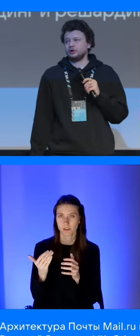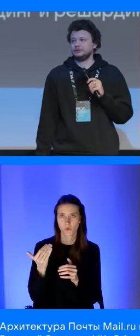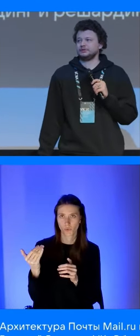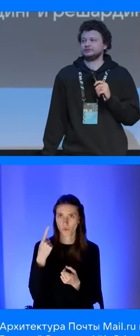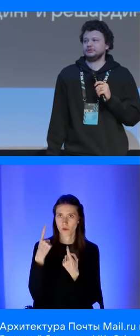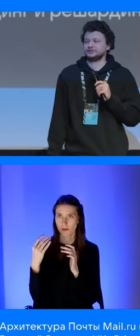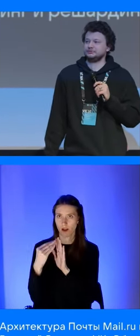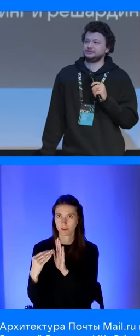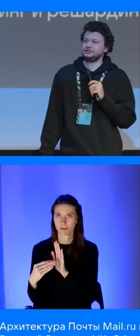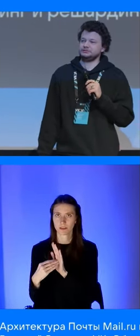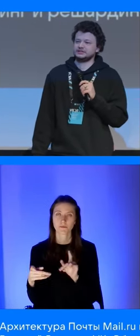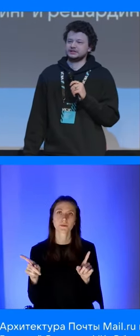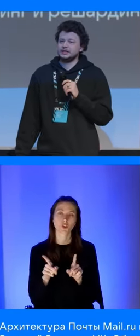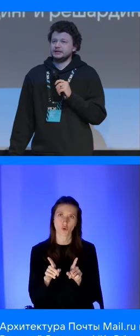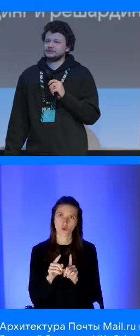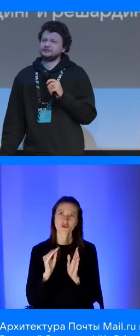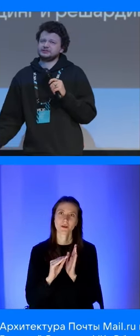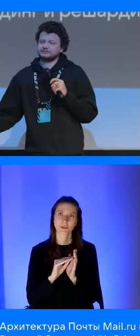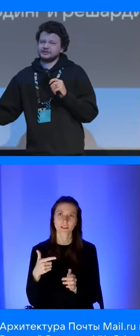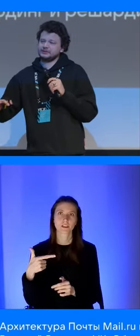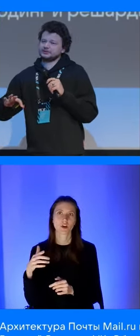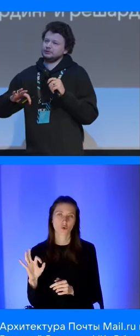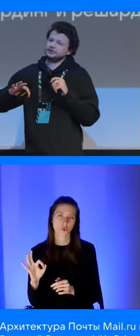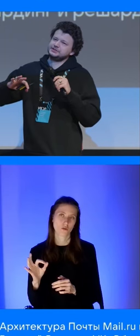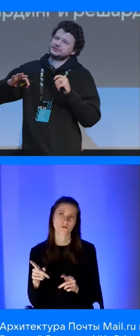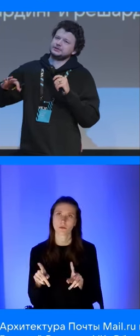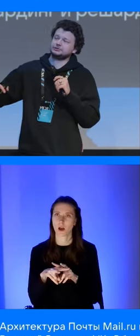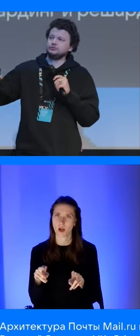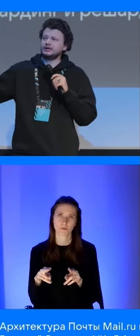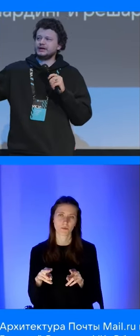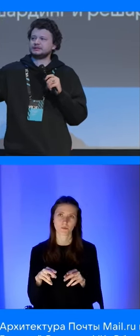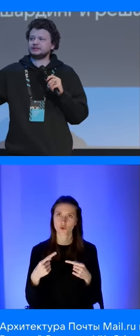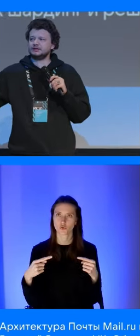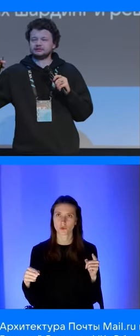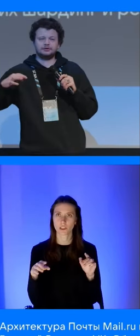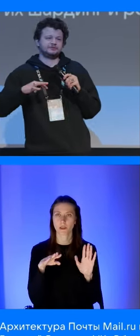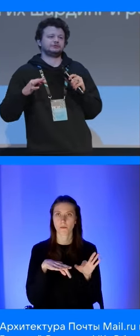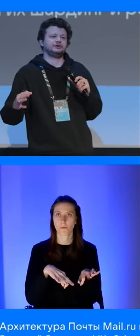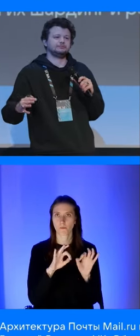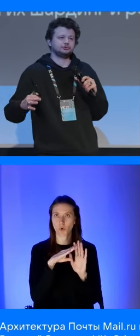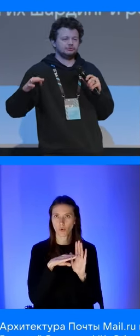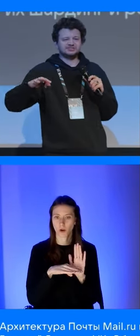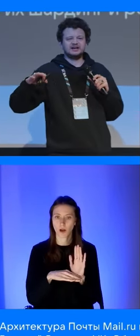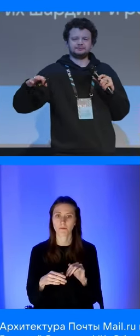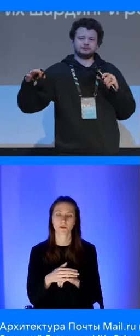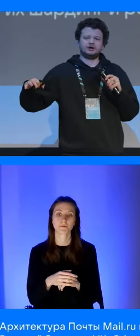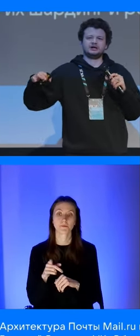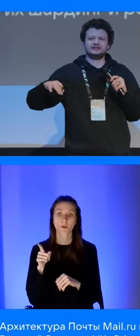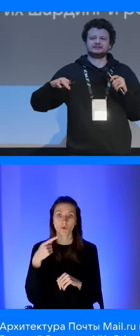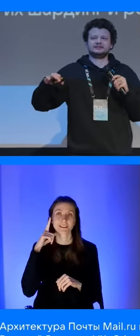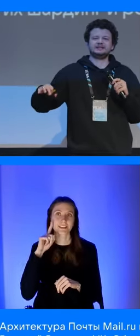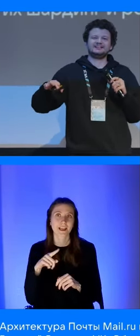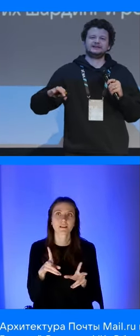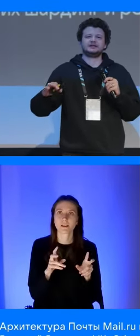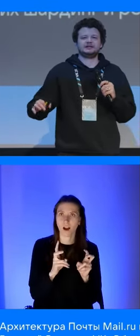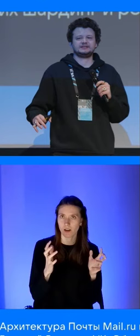на Go, как и большинство вещей у нас. Если говорить там в терминах слоен или чистой архитектуры, это слой репозиторий. То есть он знает про то, как